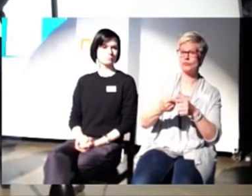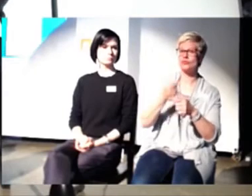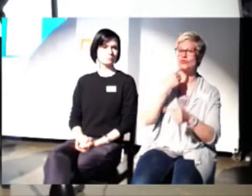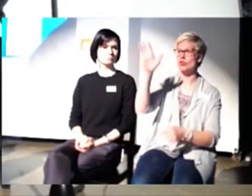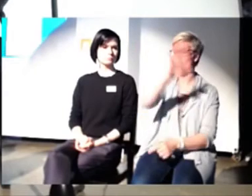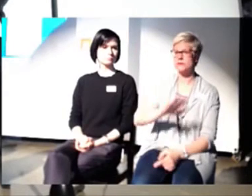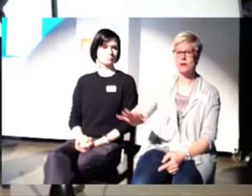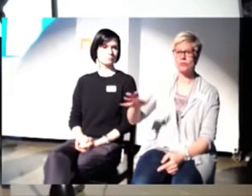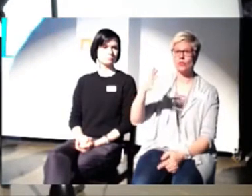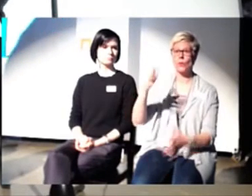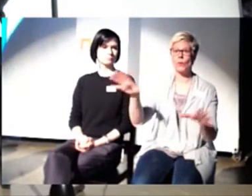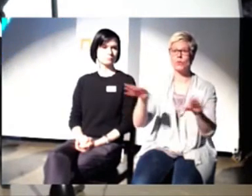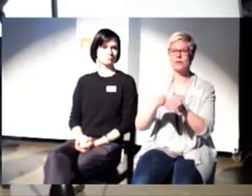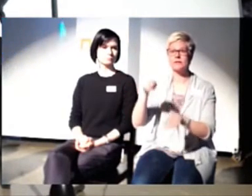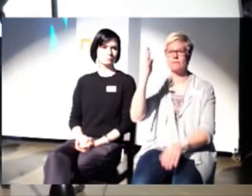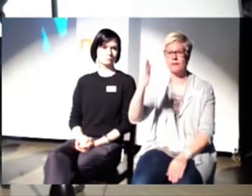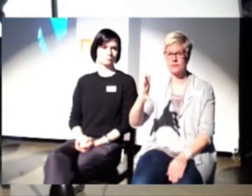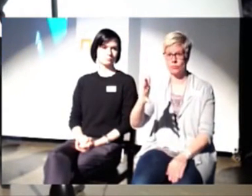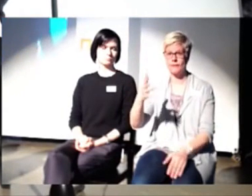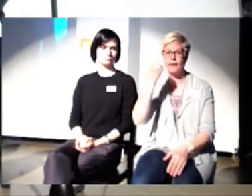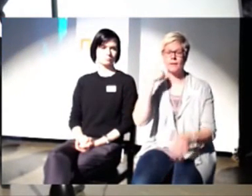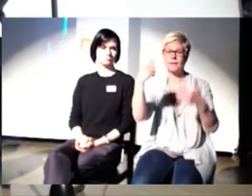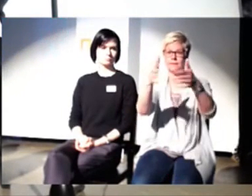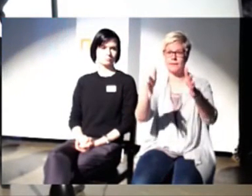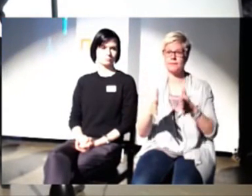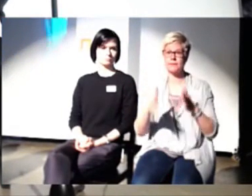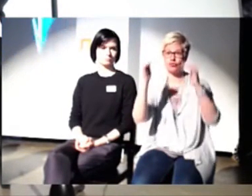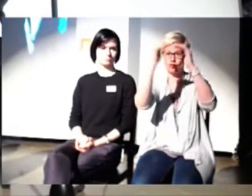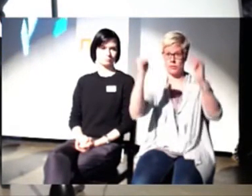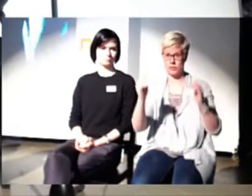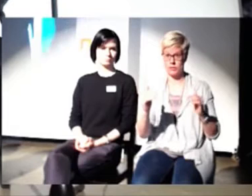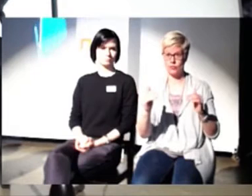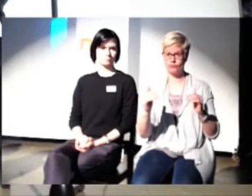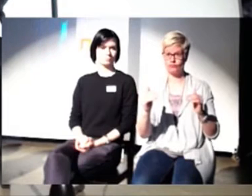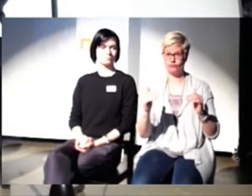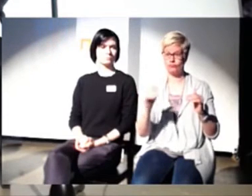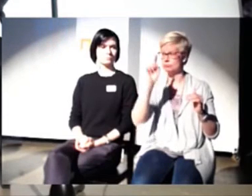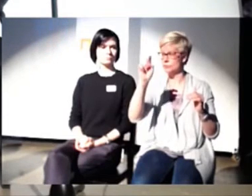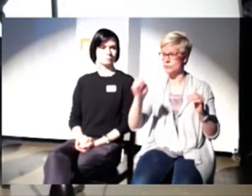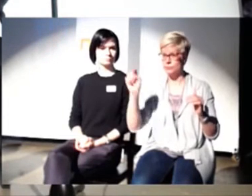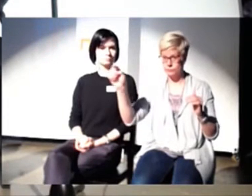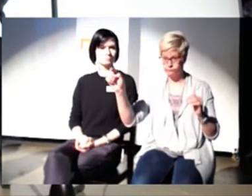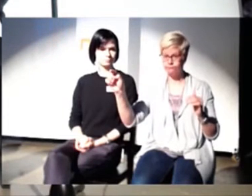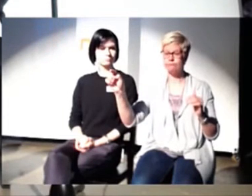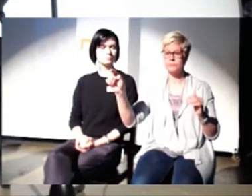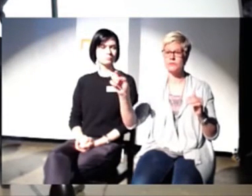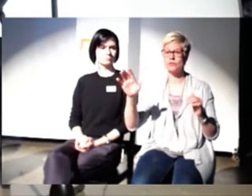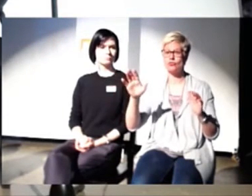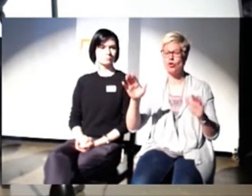residenssiorganisaatiota Suomessa ja niissä on tällaista niin kokopäiväistä